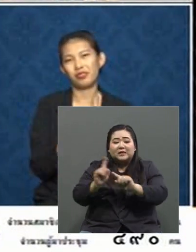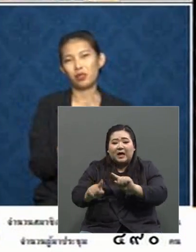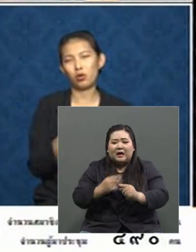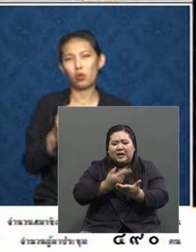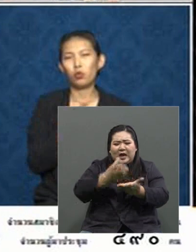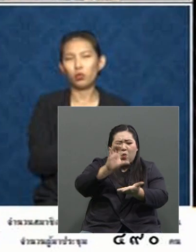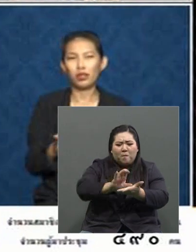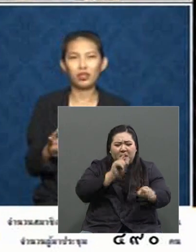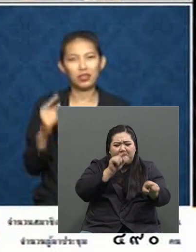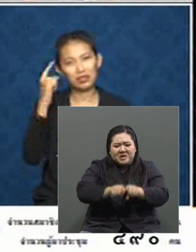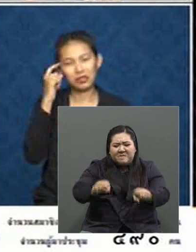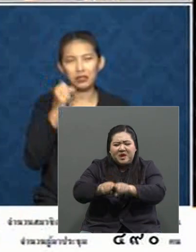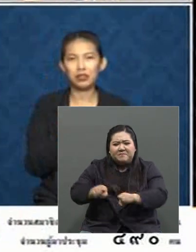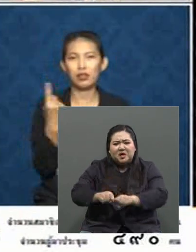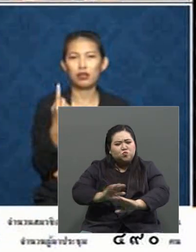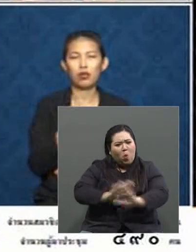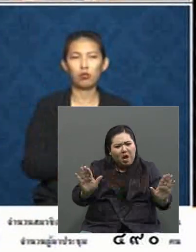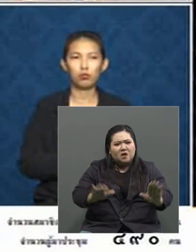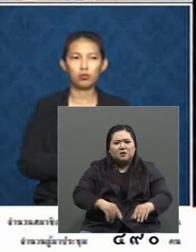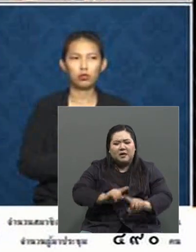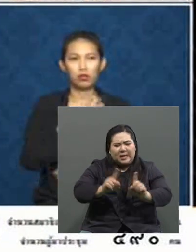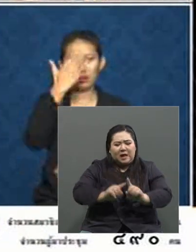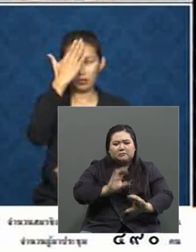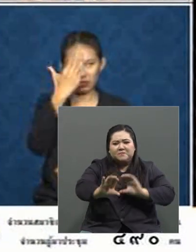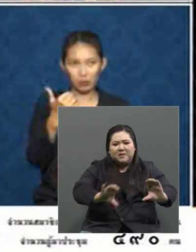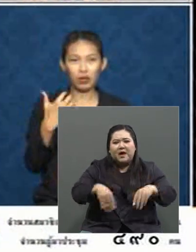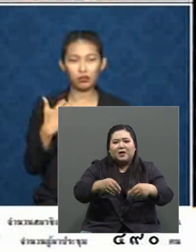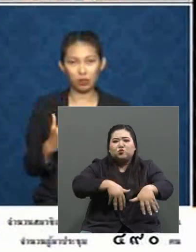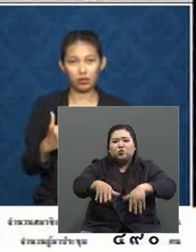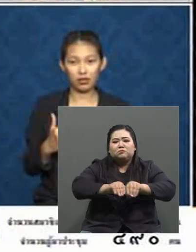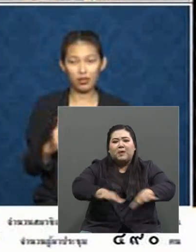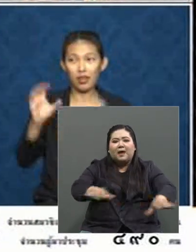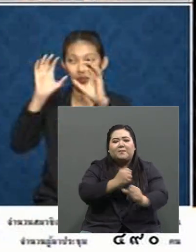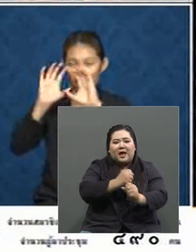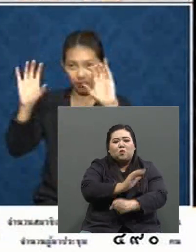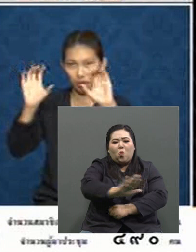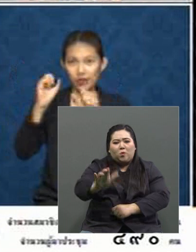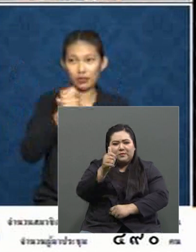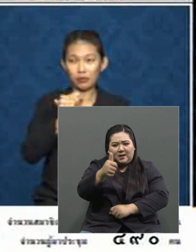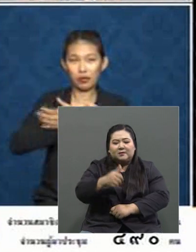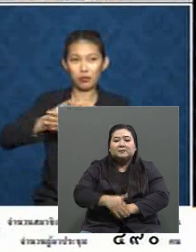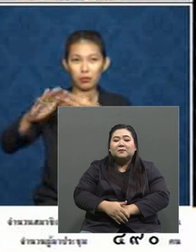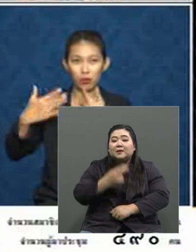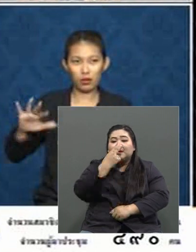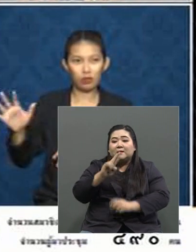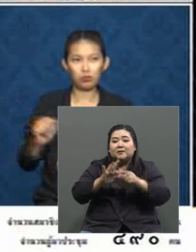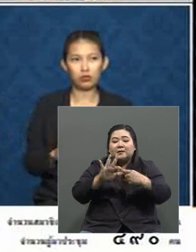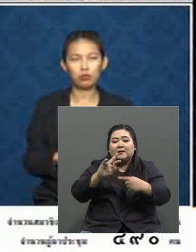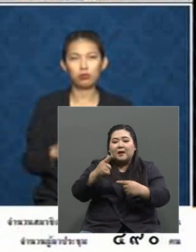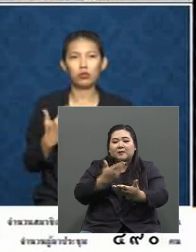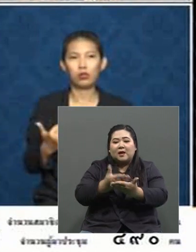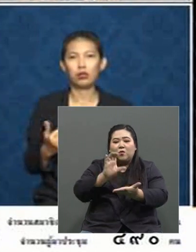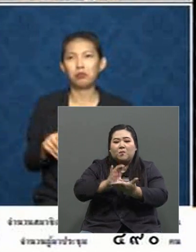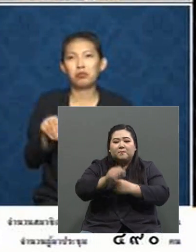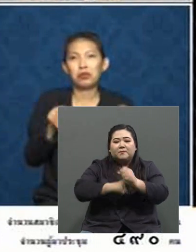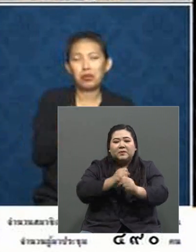ซ้อนครับโดยกระจายงบประริมาณไปยังท้องถิ่นเพื่อให้ท้องถิ่นได้ทำงานครับมาดูว่าหลังจากที่ร่างงบปริมาณ 2567ผ่าน